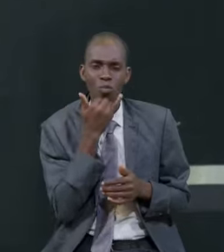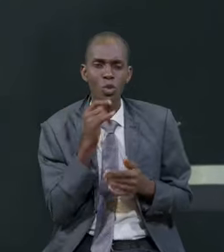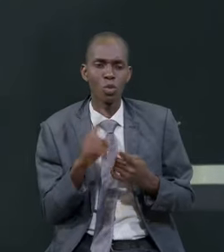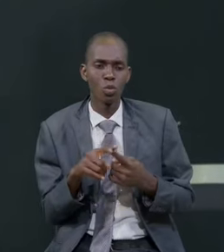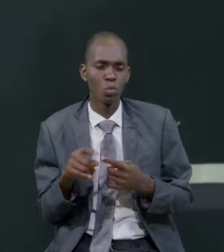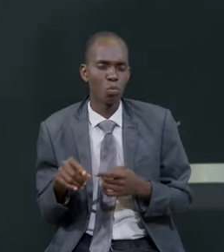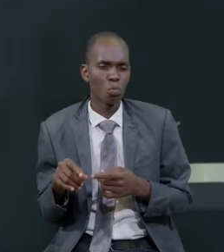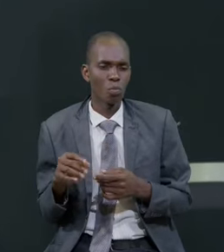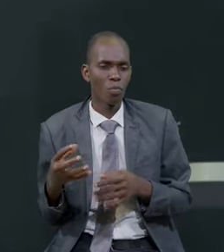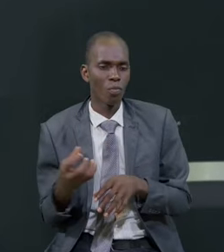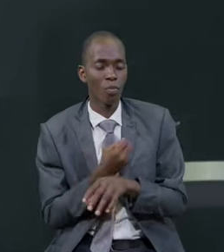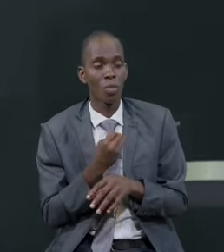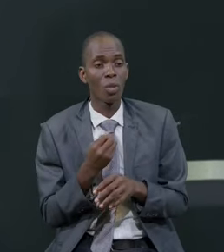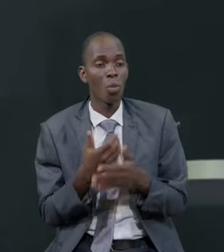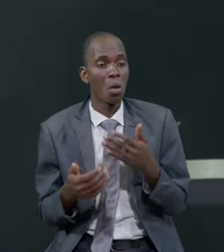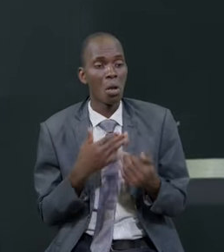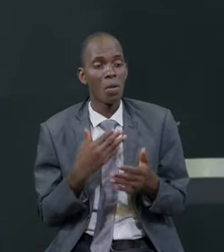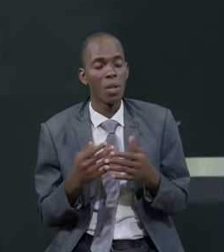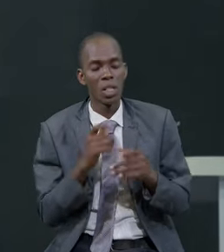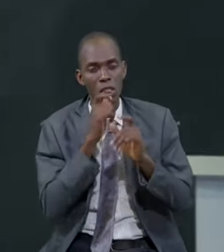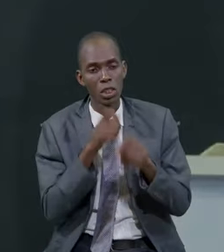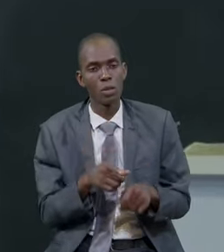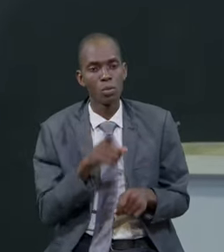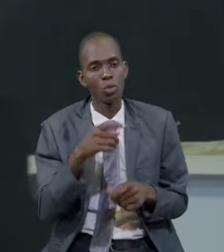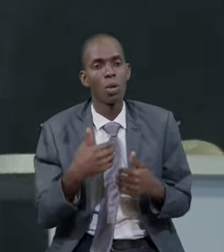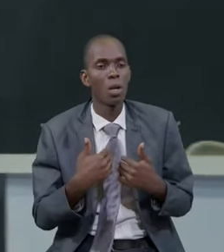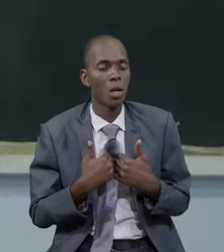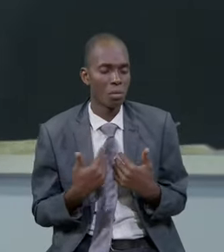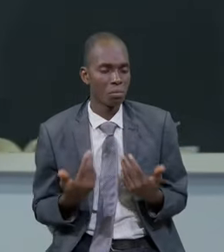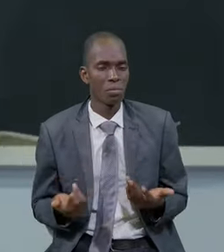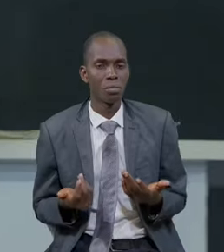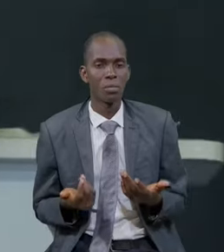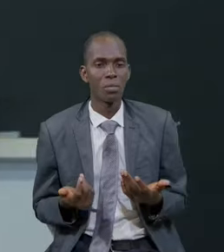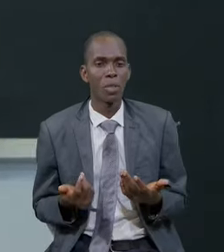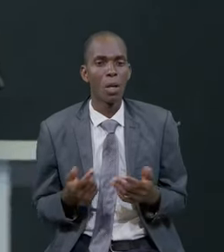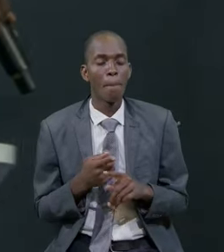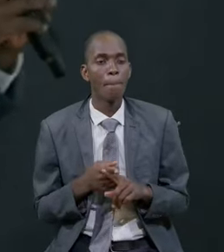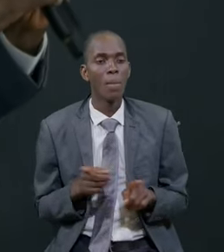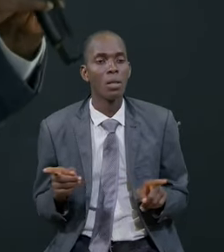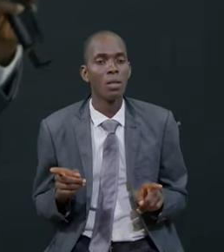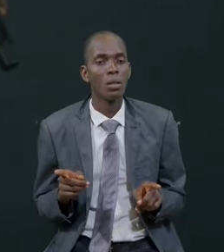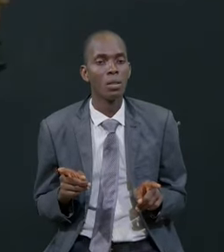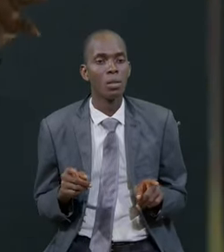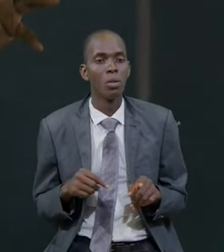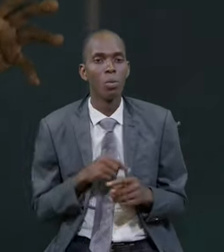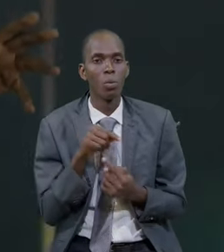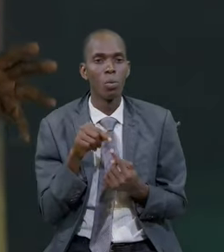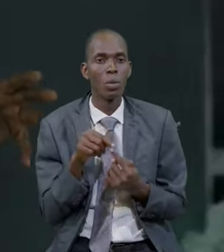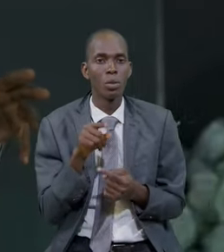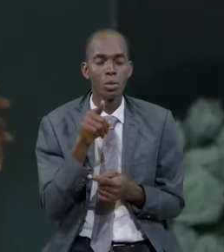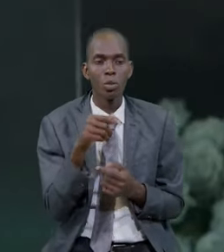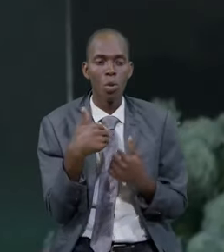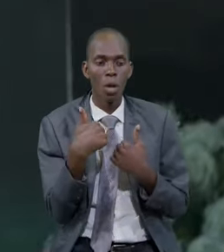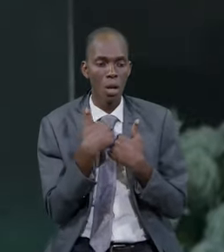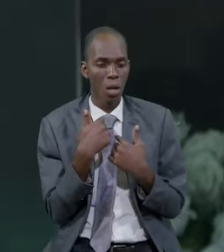avoir. Et ils veulent éroder toutes choses. Mais quand tu as l'onction qui